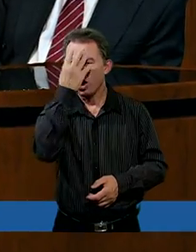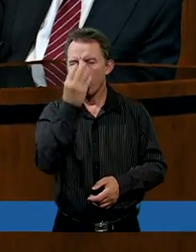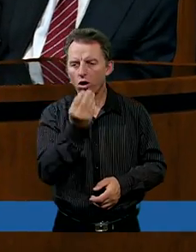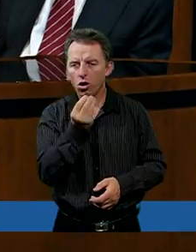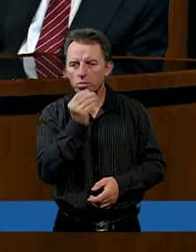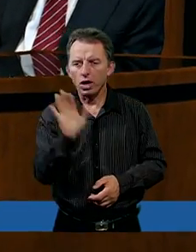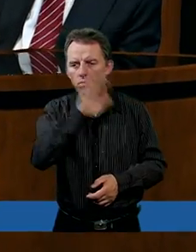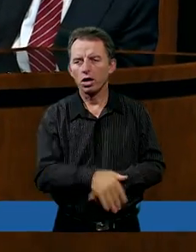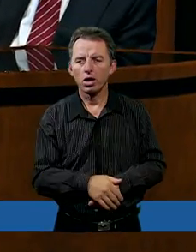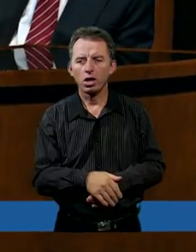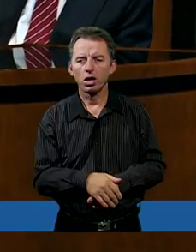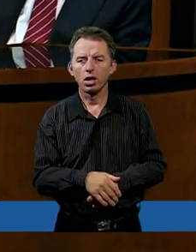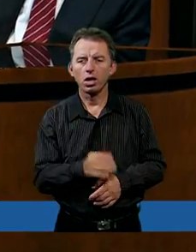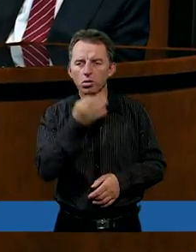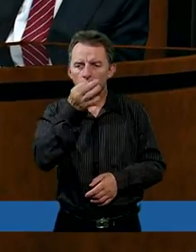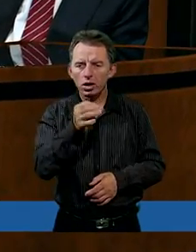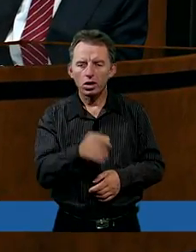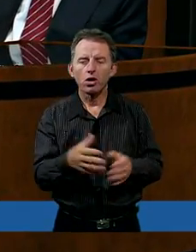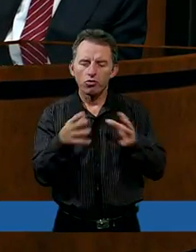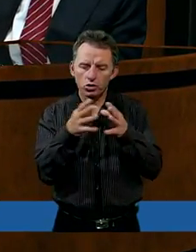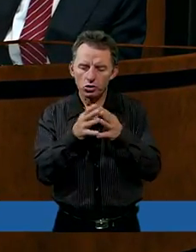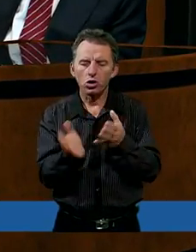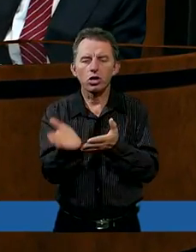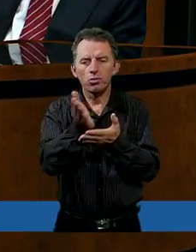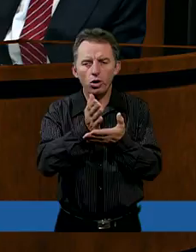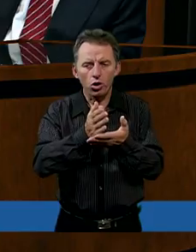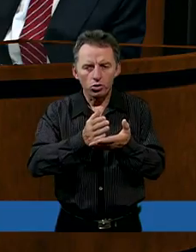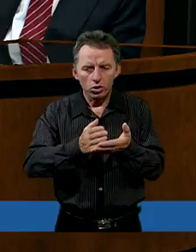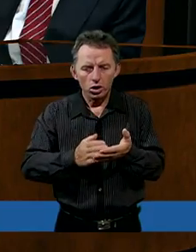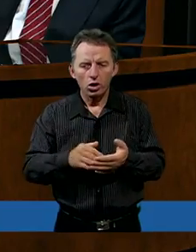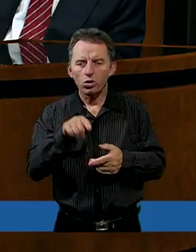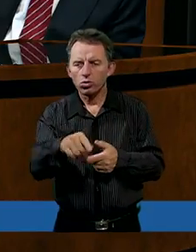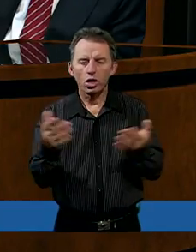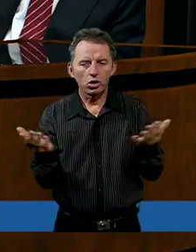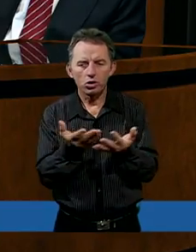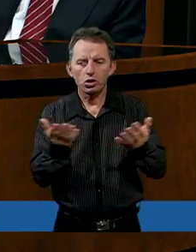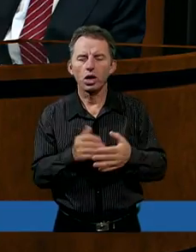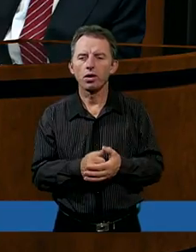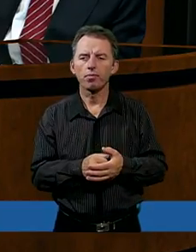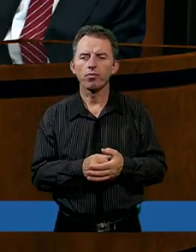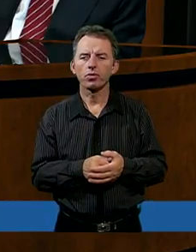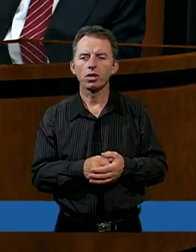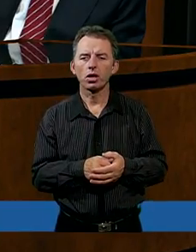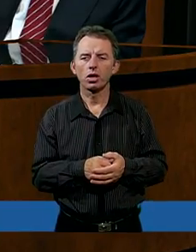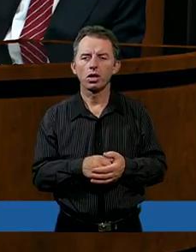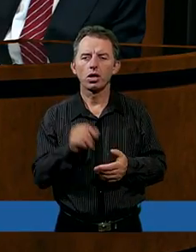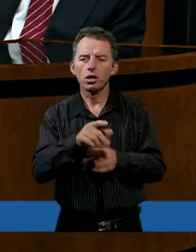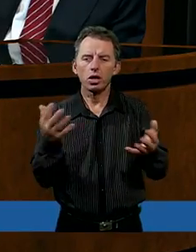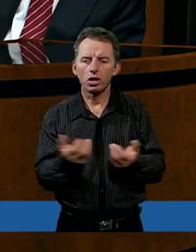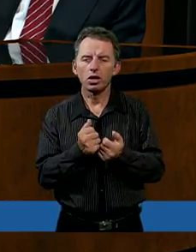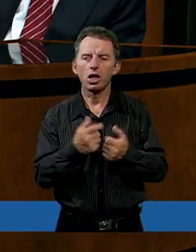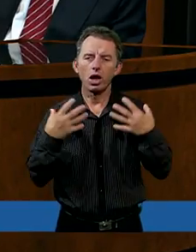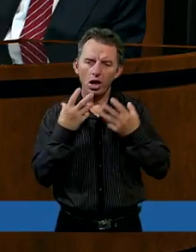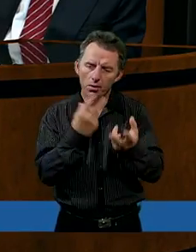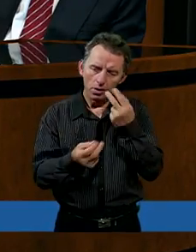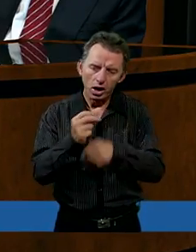Ale wydaje mi się, że w 10 rozdziale, tutaj gdzie mówimy, czy mnie nie zlałeś jak